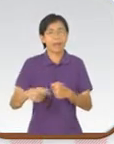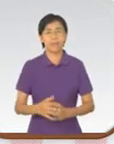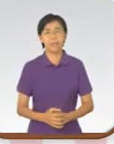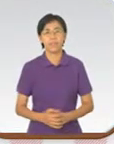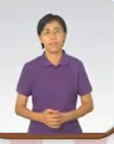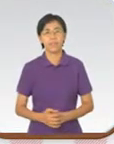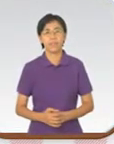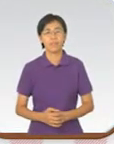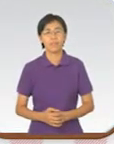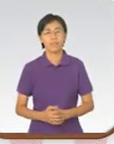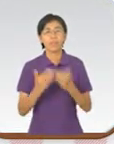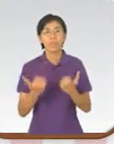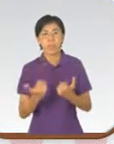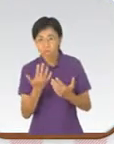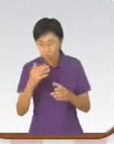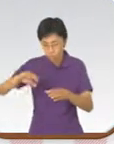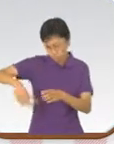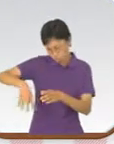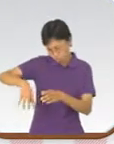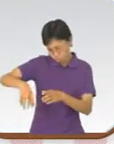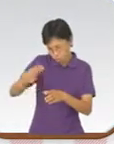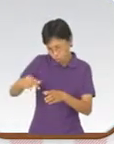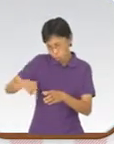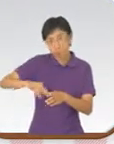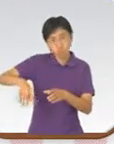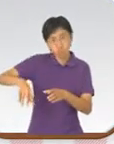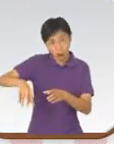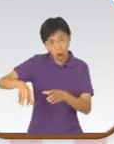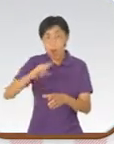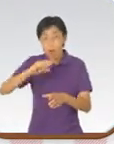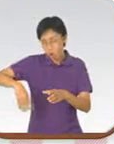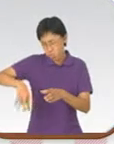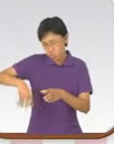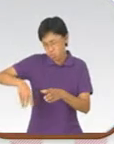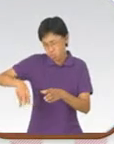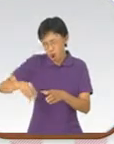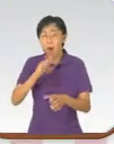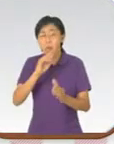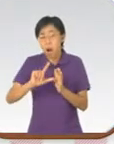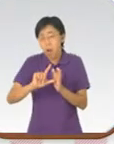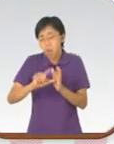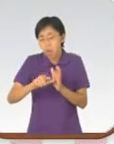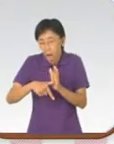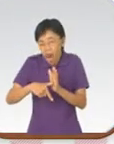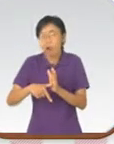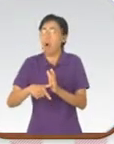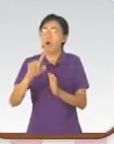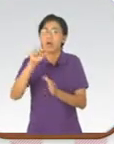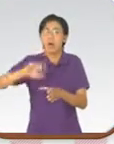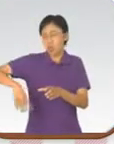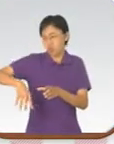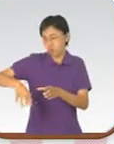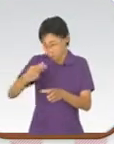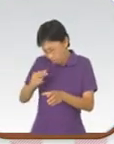ตรงนี้ต้องคอยดูเพราะว่าวิปปิ้งครีมเนี่ยถ้ามันได้ที่แล้วแล้วเรายังตีต่อมันจะแยกตัว ครับผม นะคะ แล้วเราสังเกตยัง